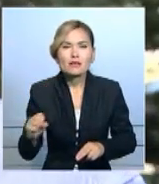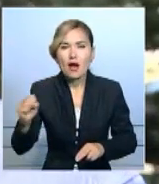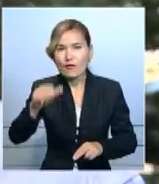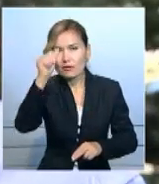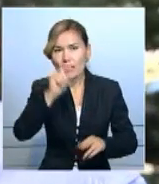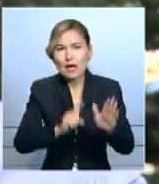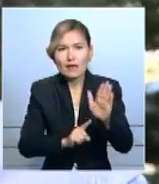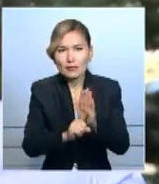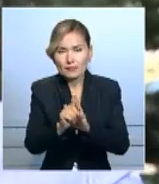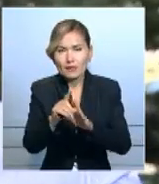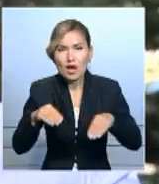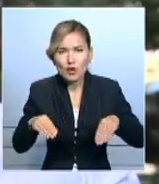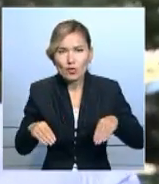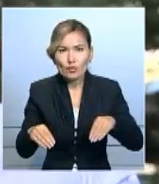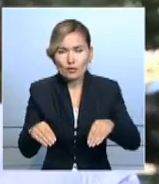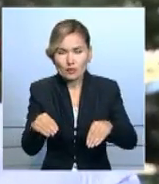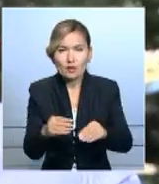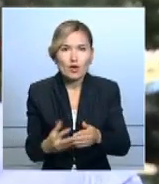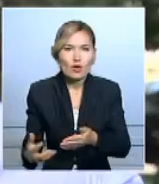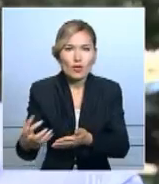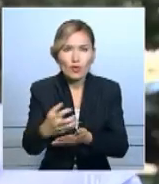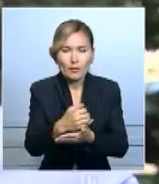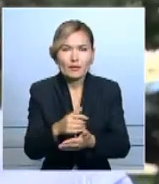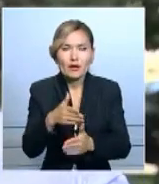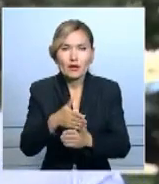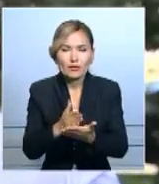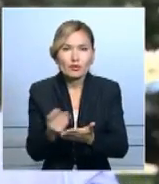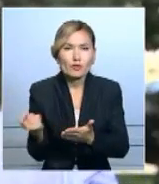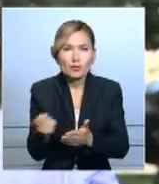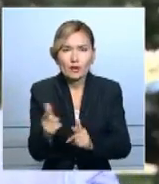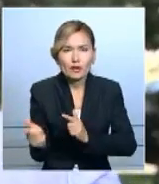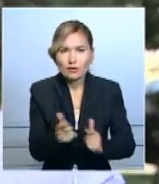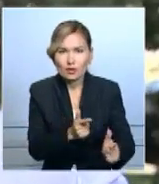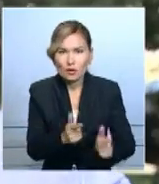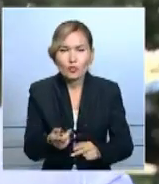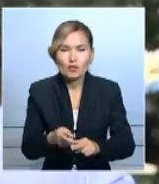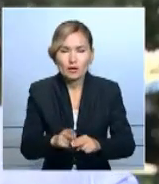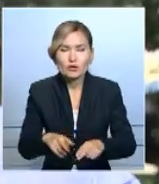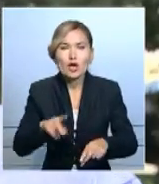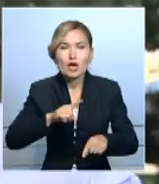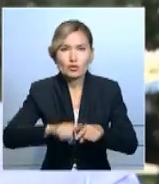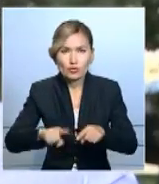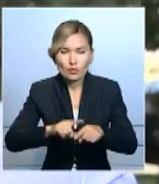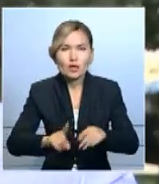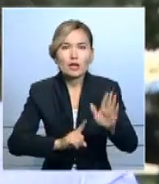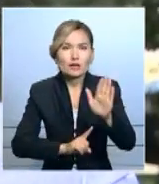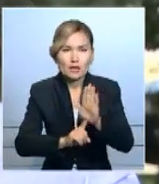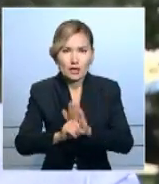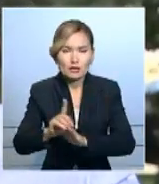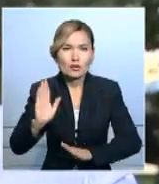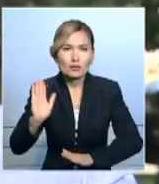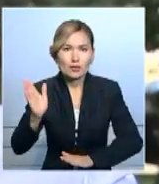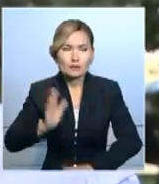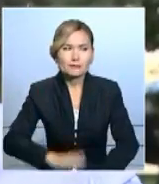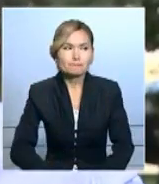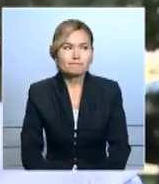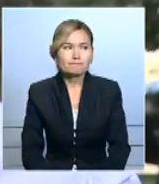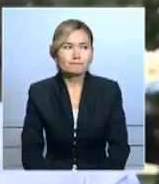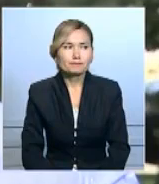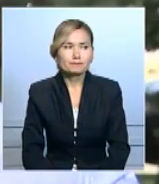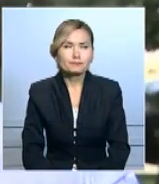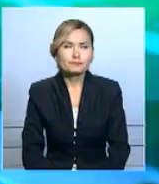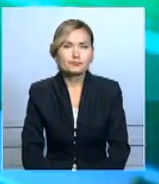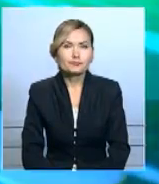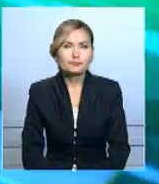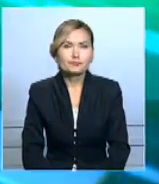науқаны басталады. Қазір астық толық пісіп жетілді. Сондықтан егін ору кезеңі жоспарға сай тәмамдалады деп ойлаймыз.